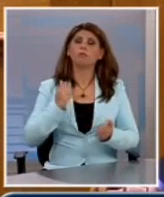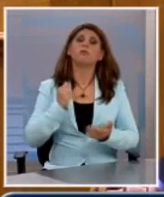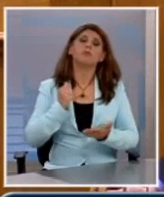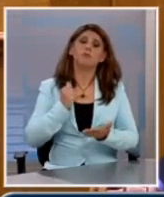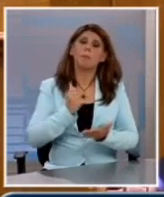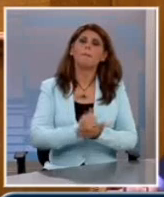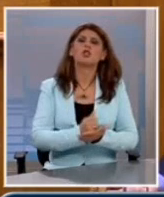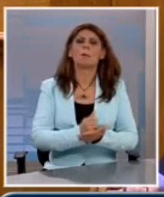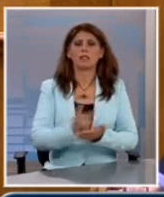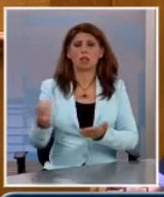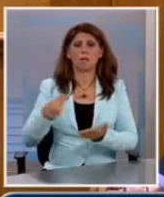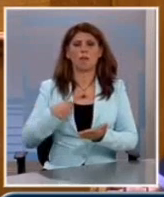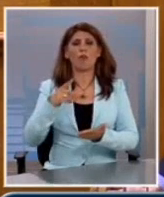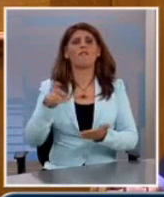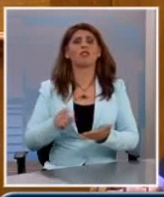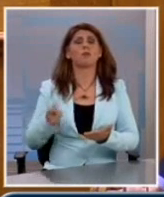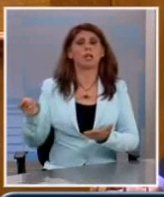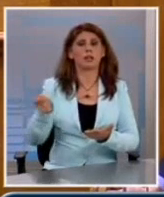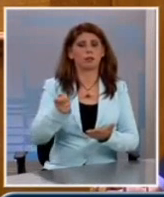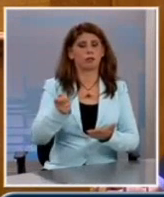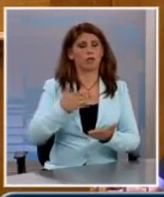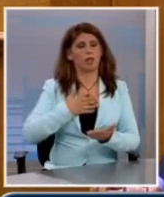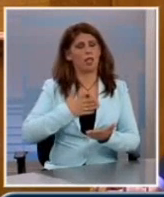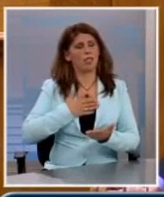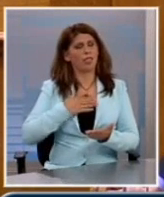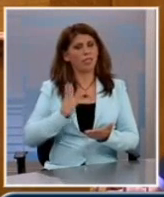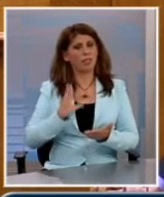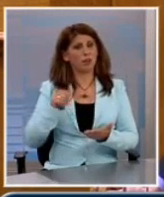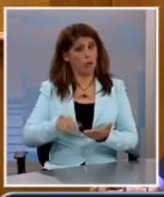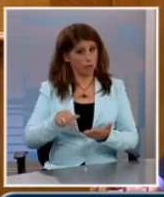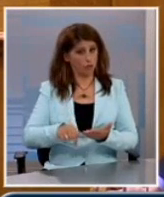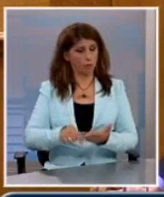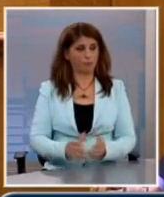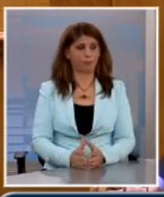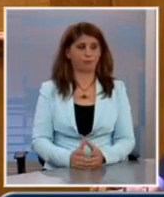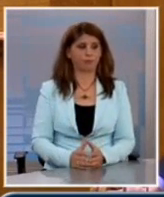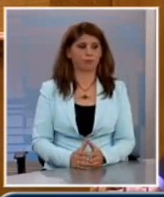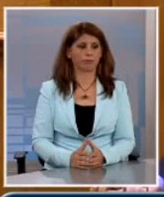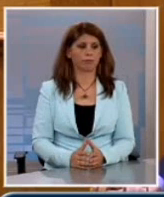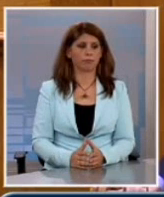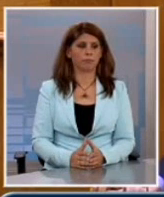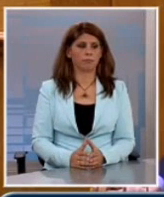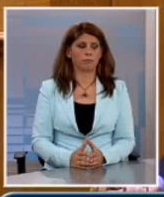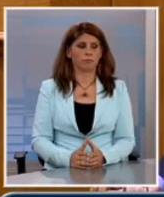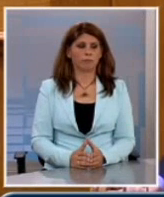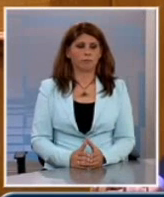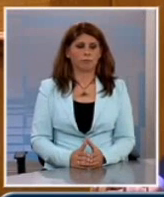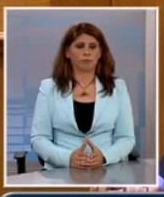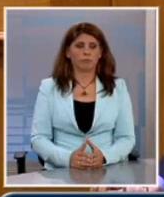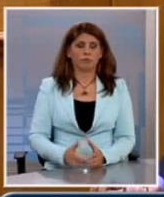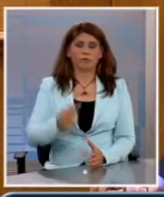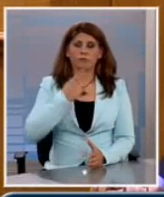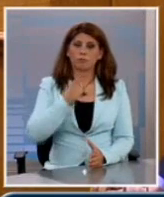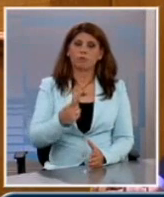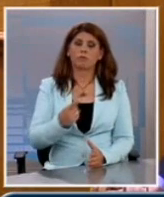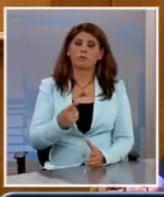βιωσιμότητας. Δεν θέλω σε αυτό το σημείο να αναφερθώ σε μια σειρά